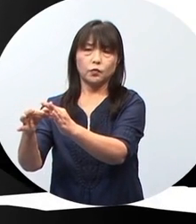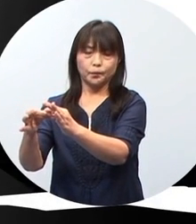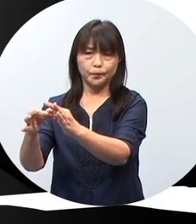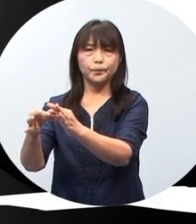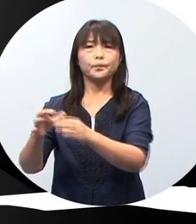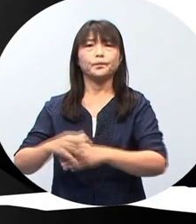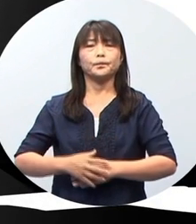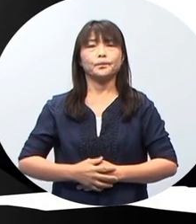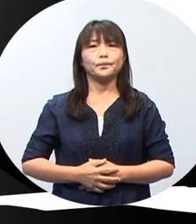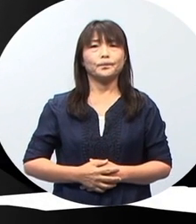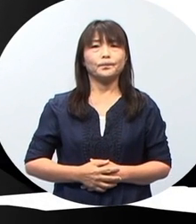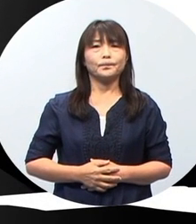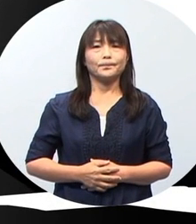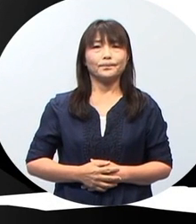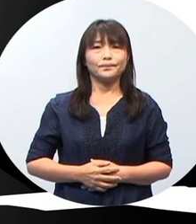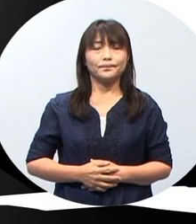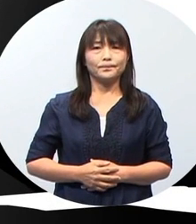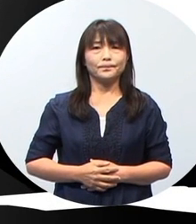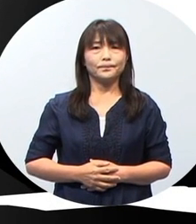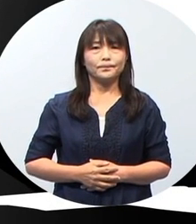雑になっています。